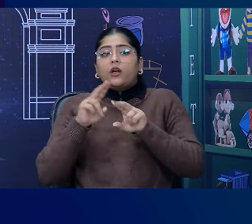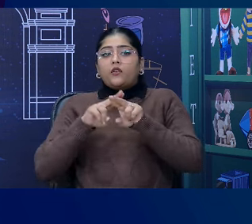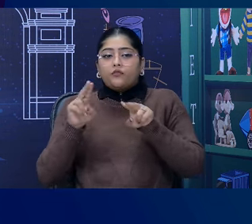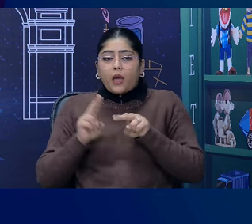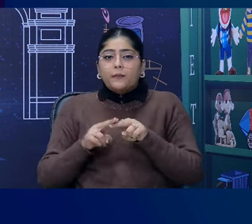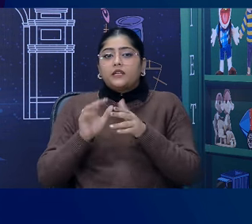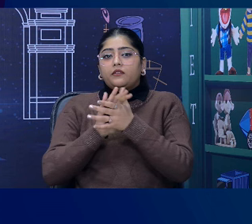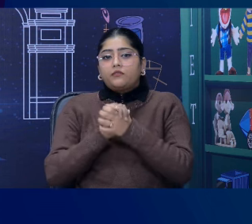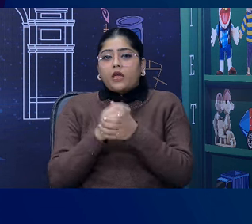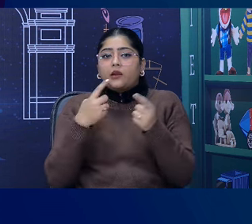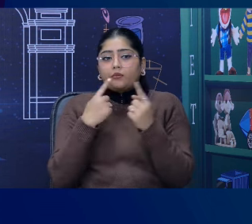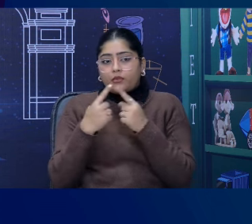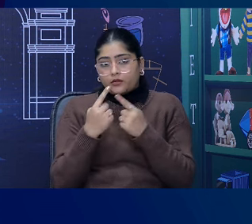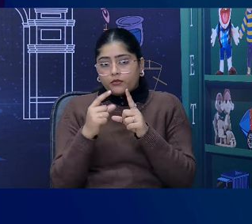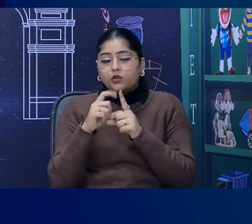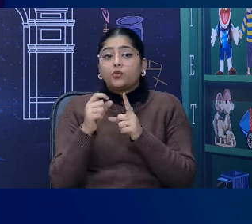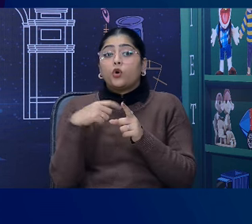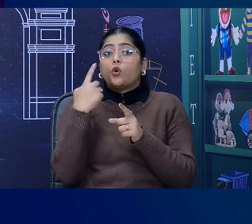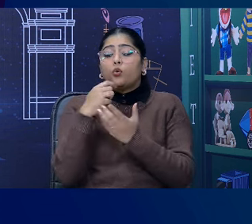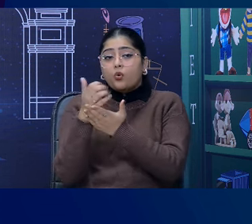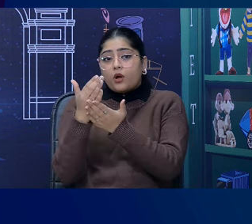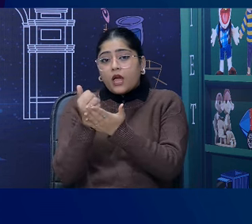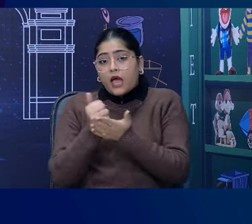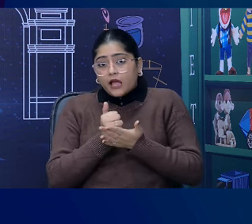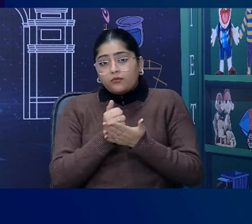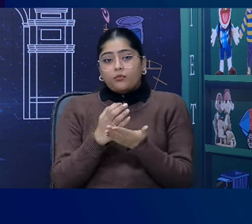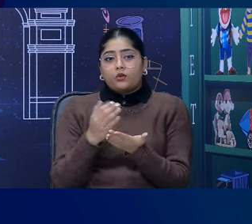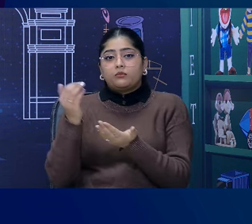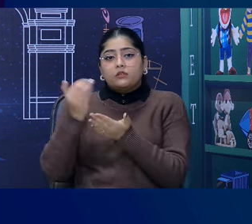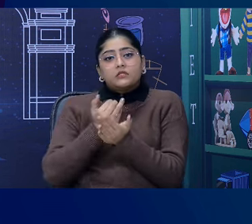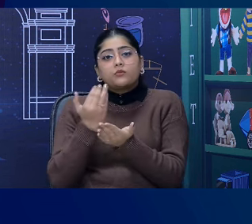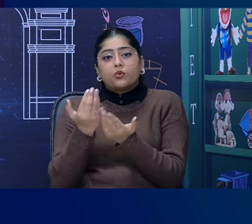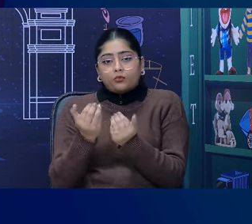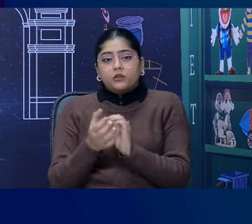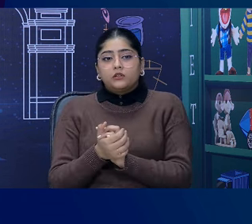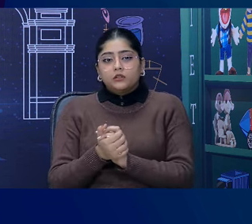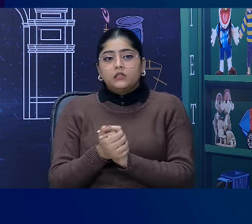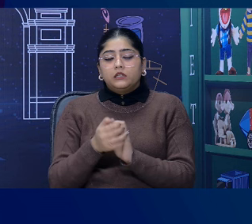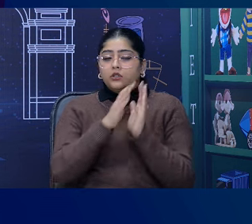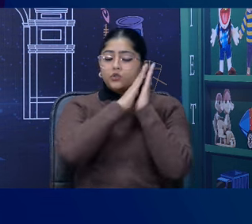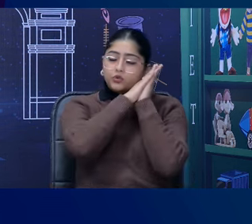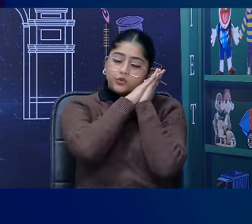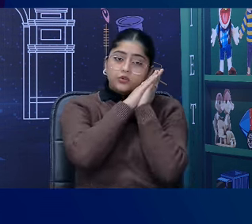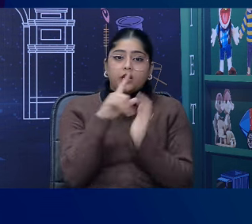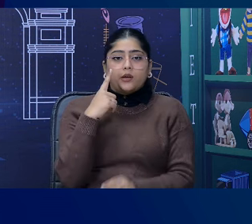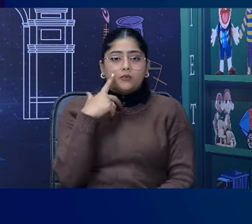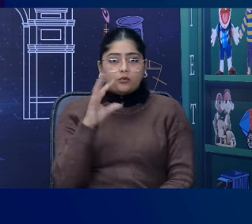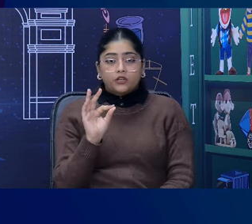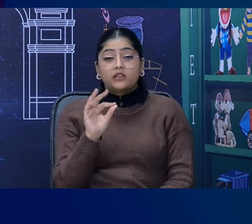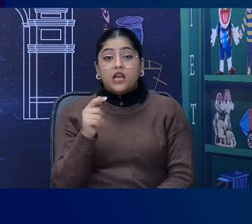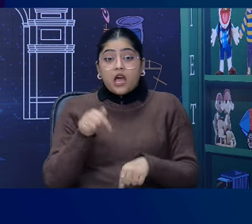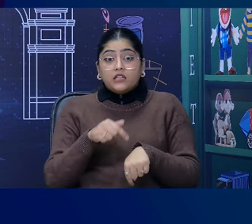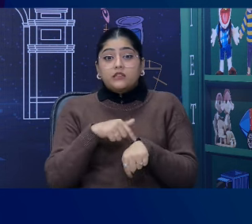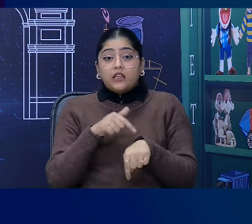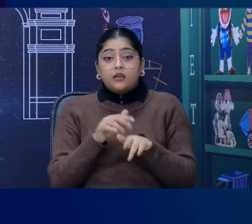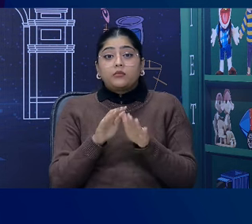क्लोज टू यू हु कैन हेल्प यू तीसरा अपनी नींद पूरी करें आजकल के टाइम में मोबाइल ज्यादा यूज कर रहे हैं